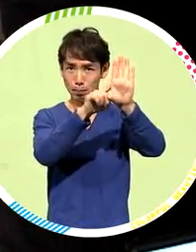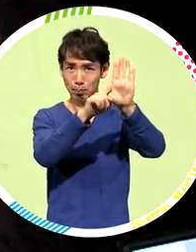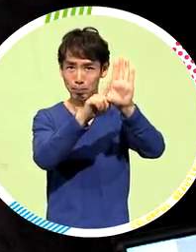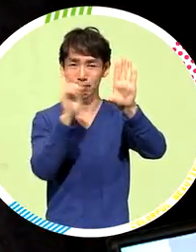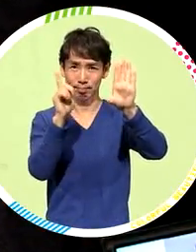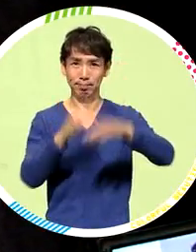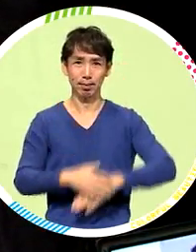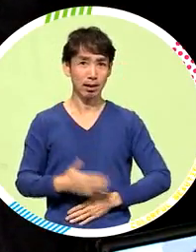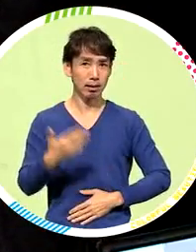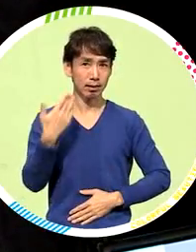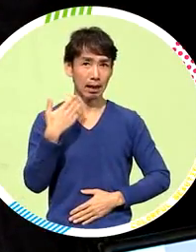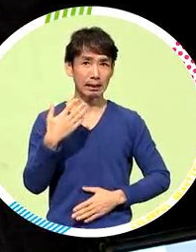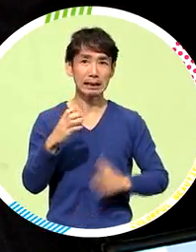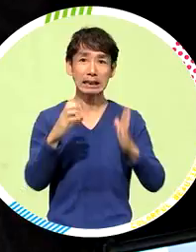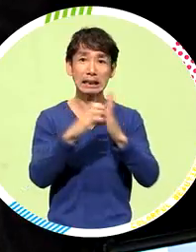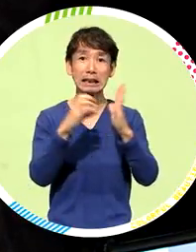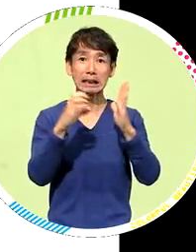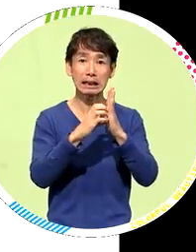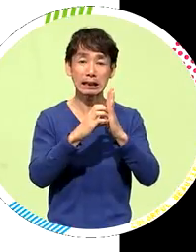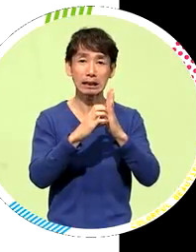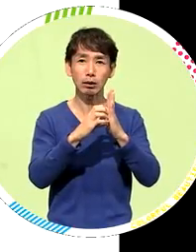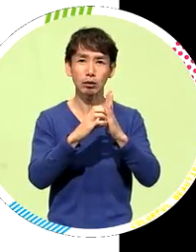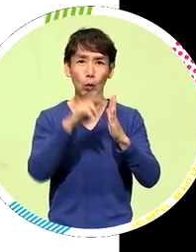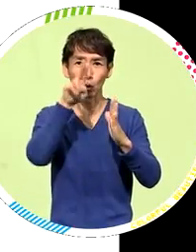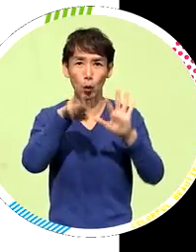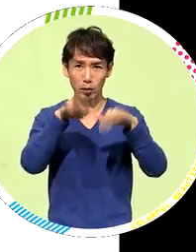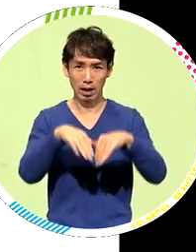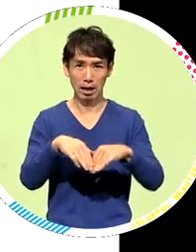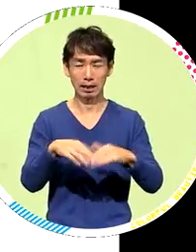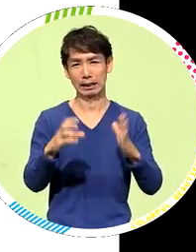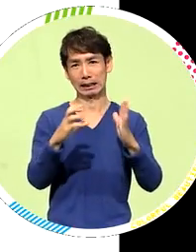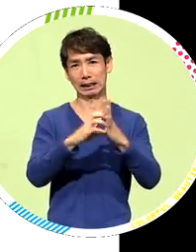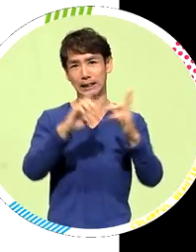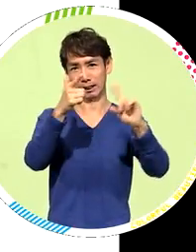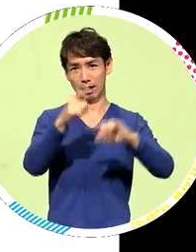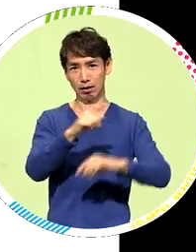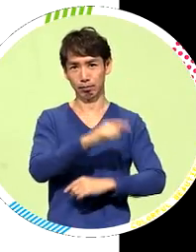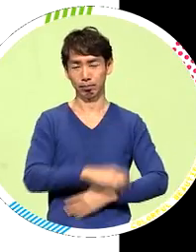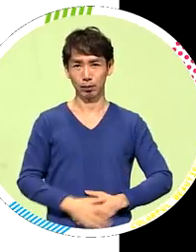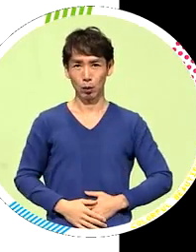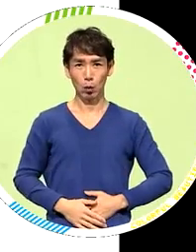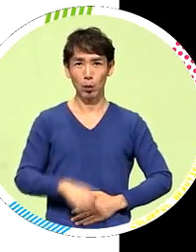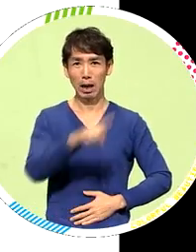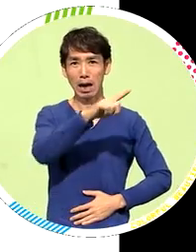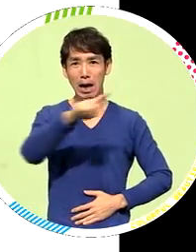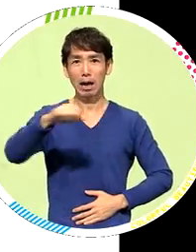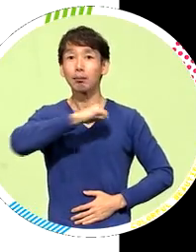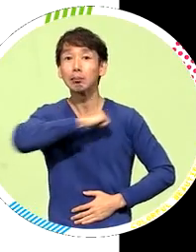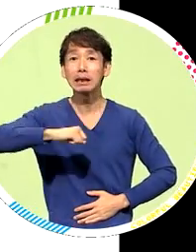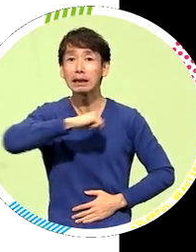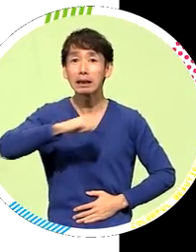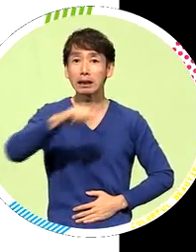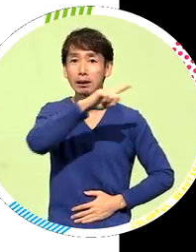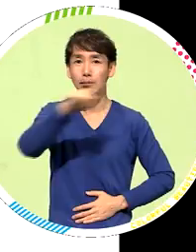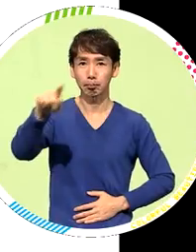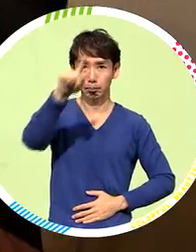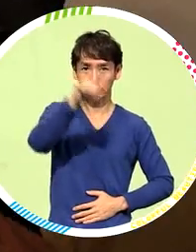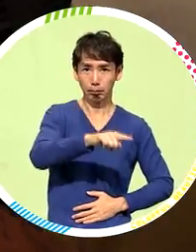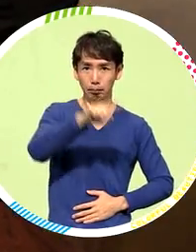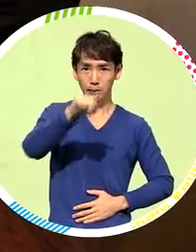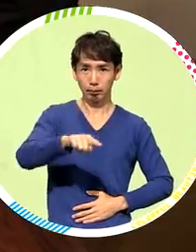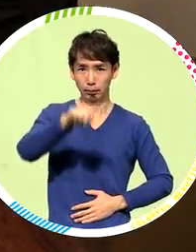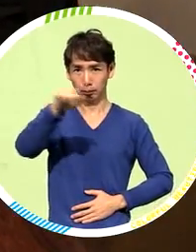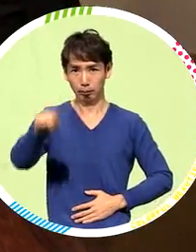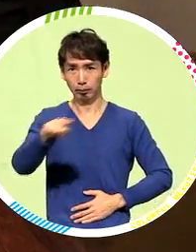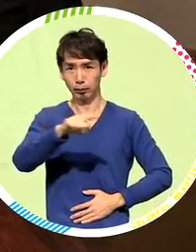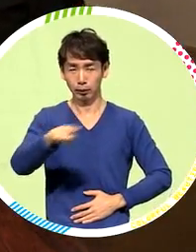ああ先ほど医師と呼んでいましたけれど医師ではありませんこれは右ですねこれは個人の